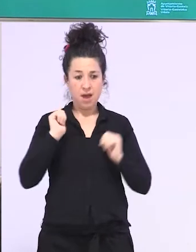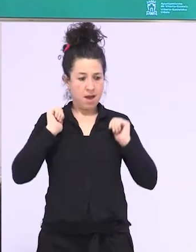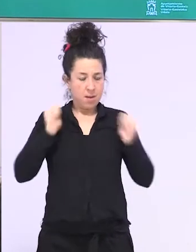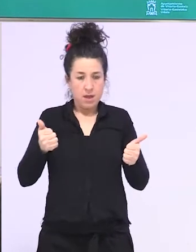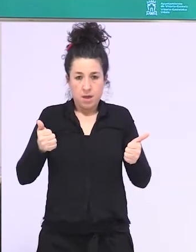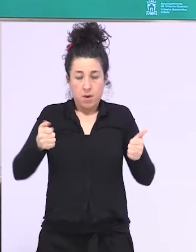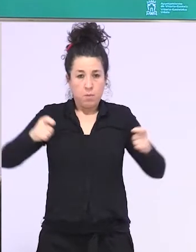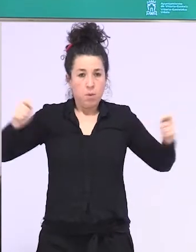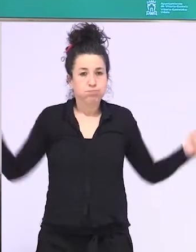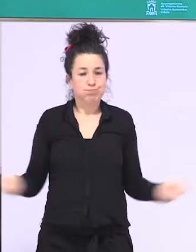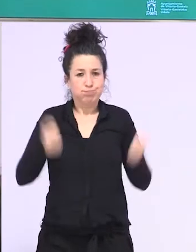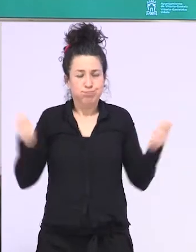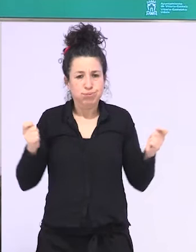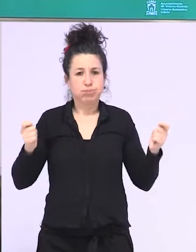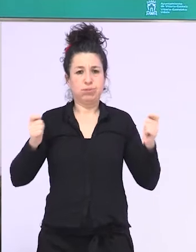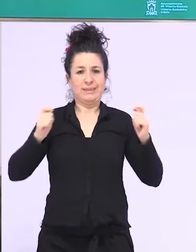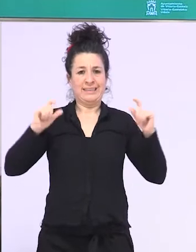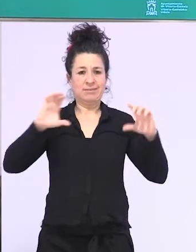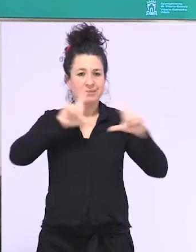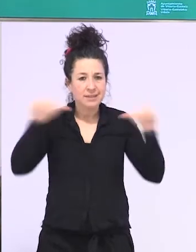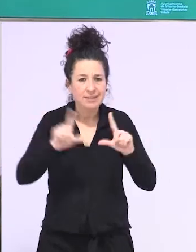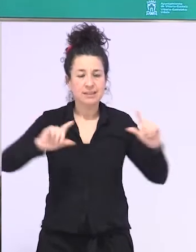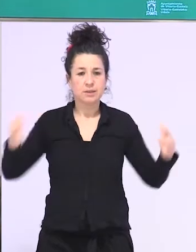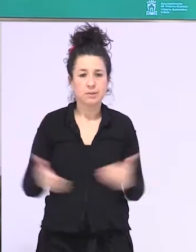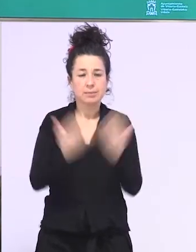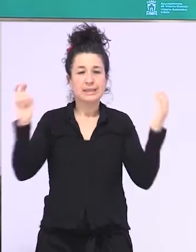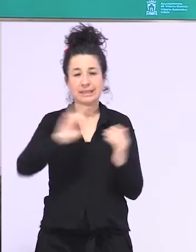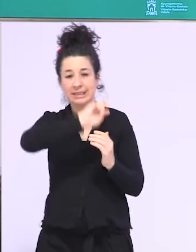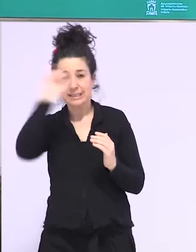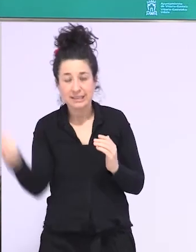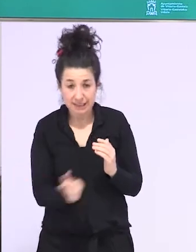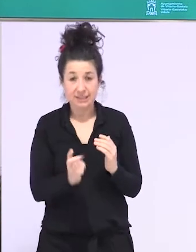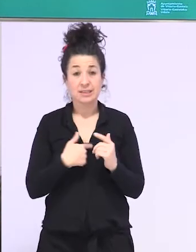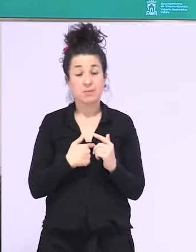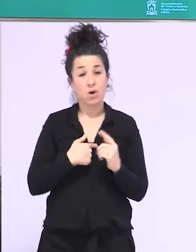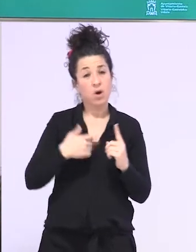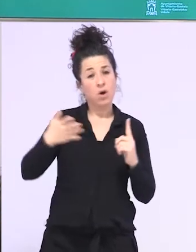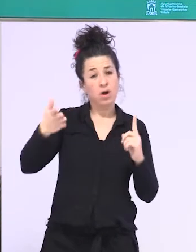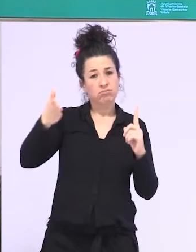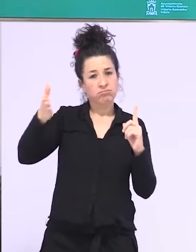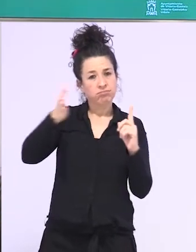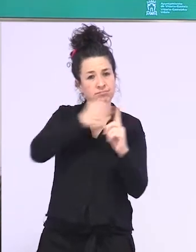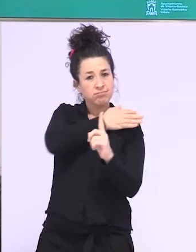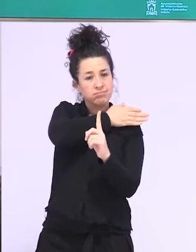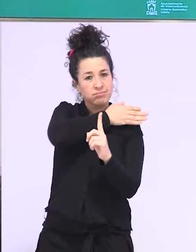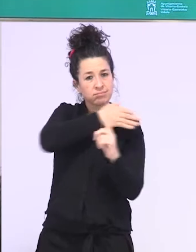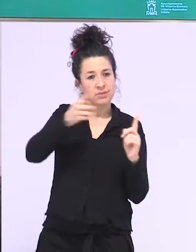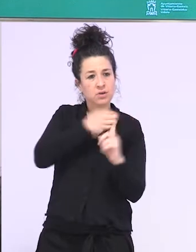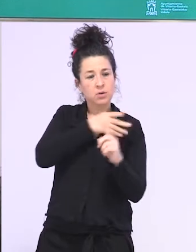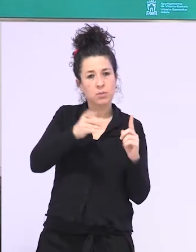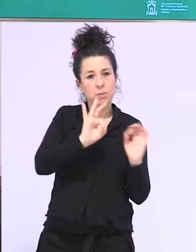ez? Lehen azaldu dudan talka hori, ez? Indarkeriaren saluespentasunaren eta normatibitatearen arteko talka